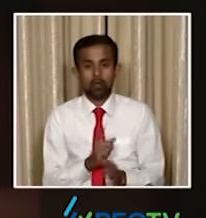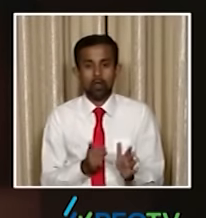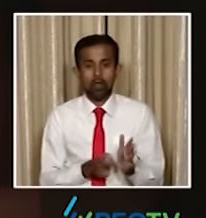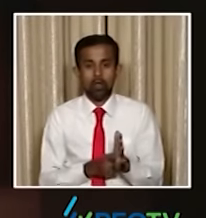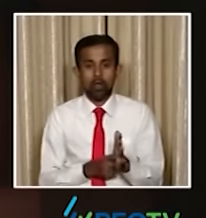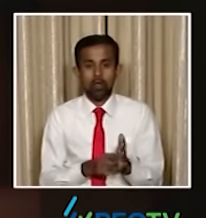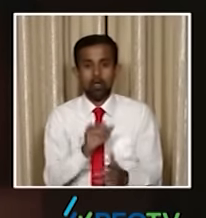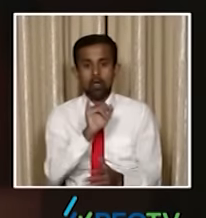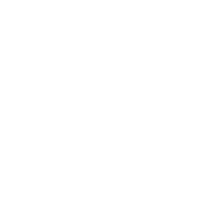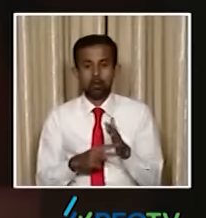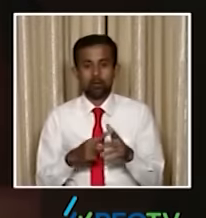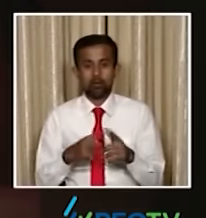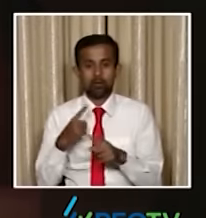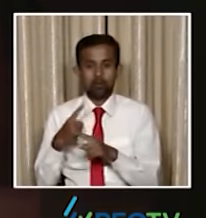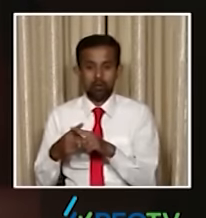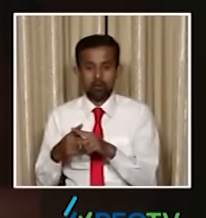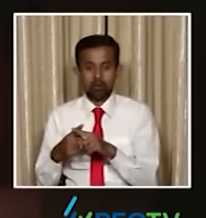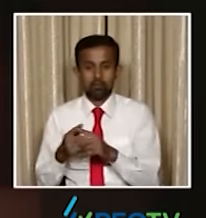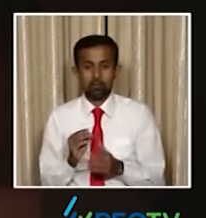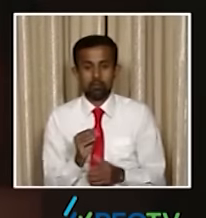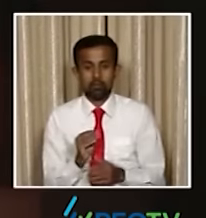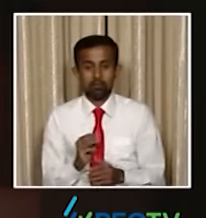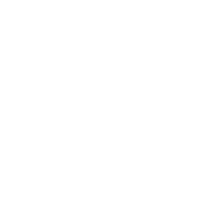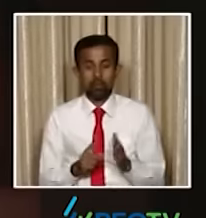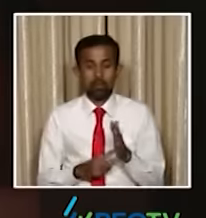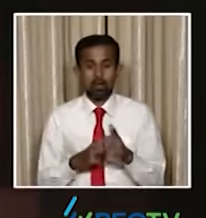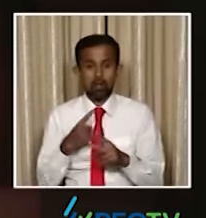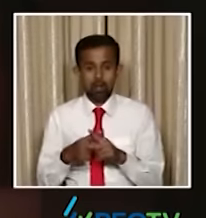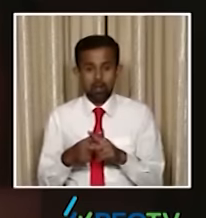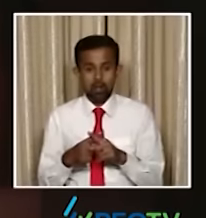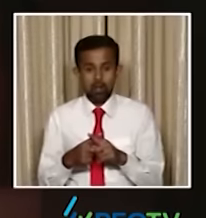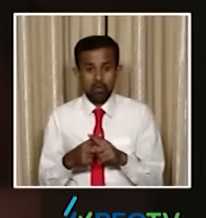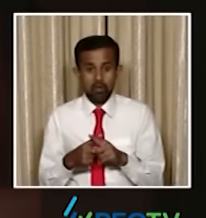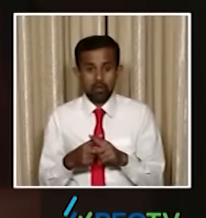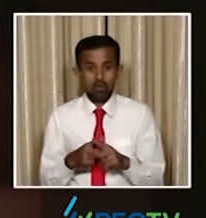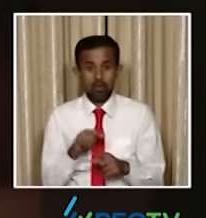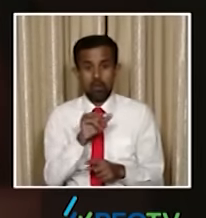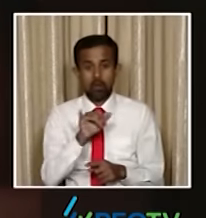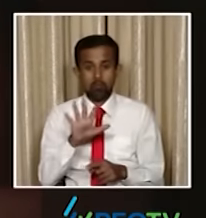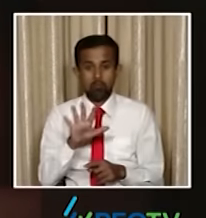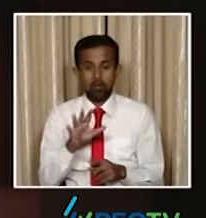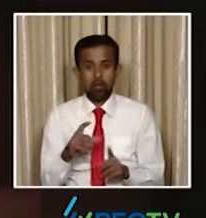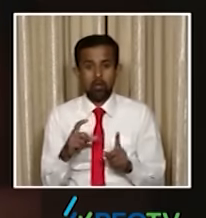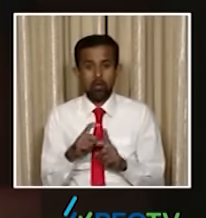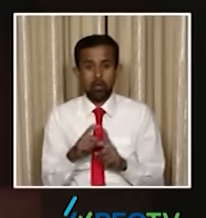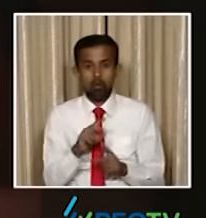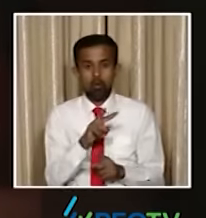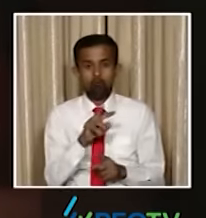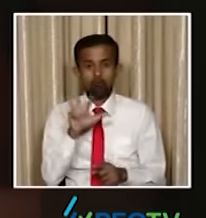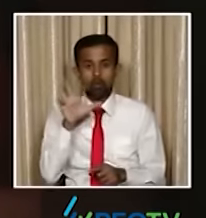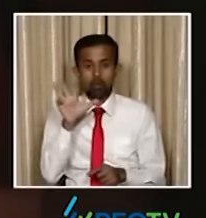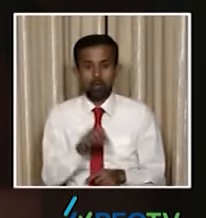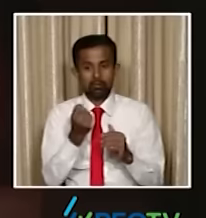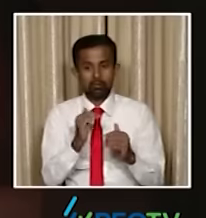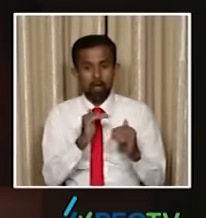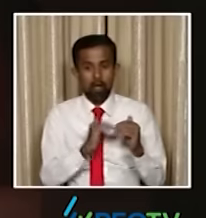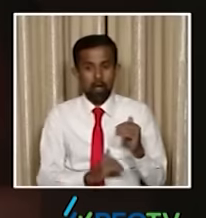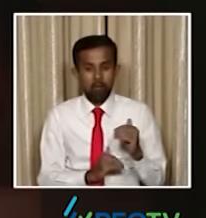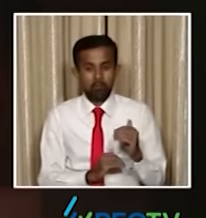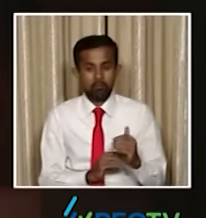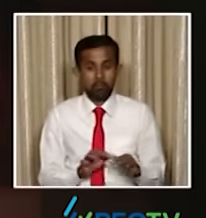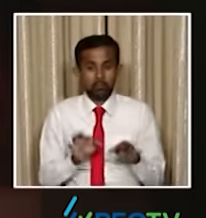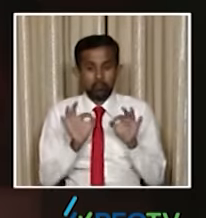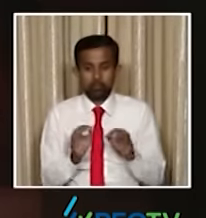ලක්ෂ 65යි බදු. හැබැයි ලක්ෂ 65ක් බදු අය කරලා තියෙන්නේ ඩොලර් 29,000 කේන්ද්‍ර කරගෙන